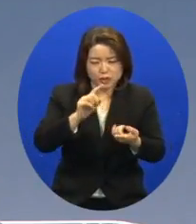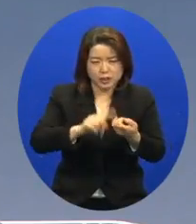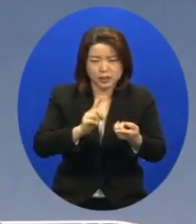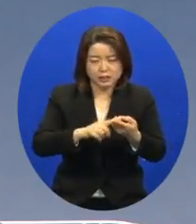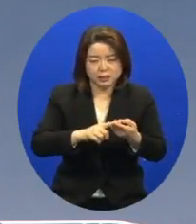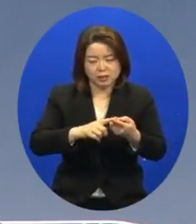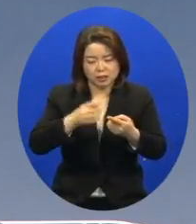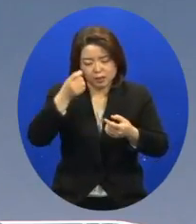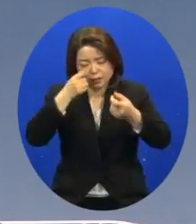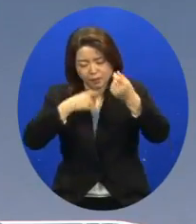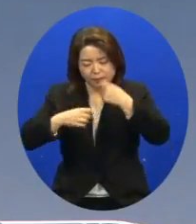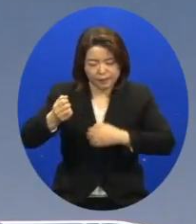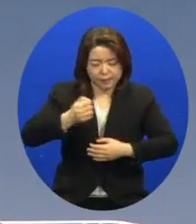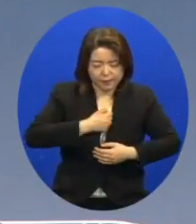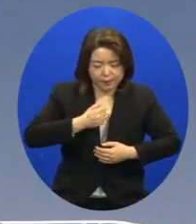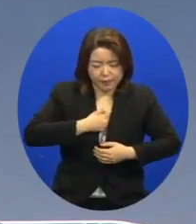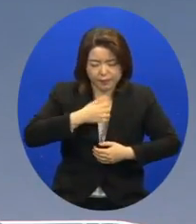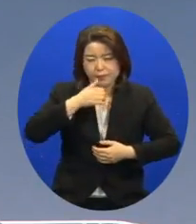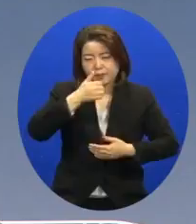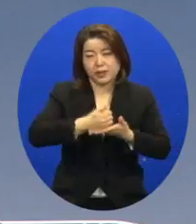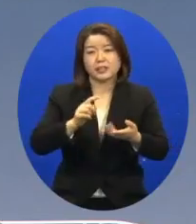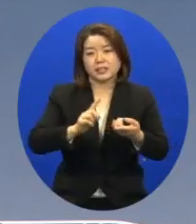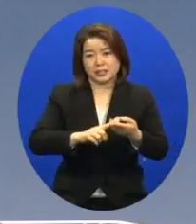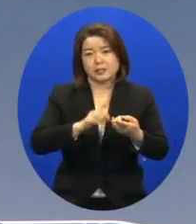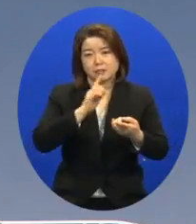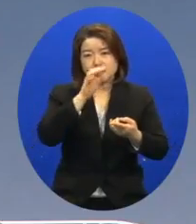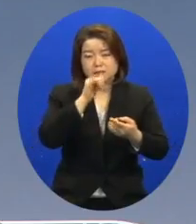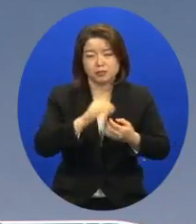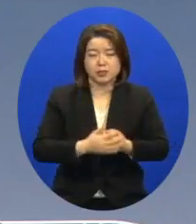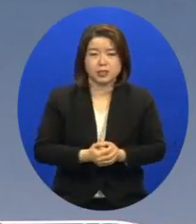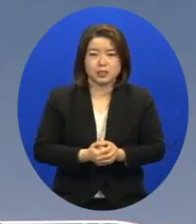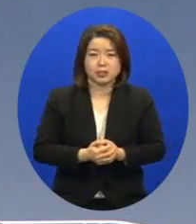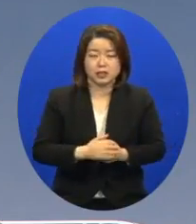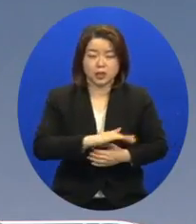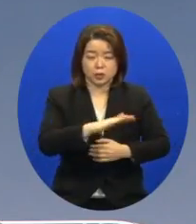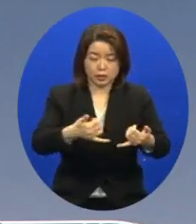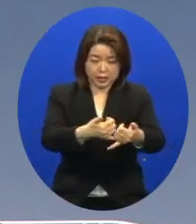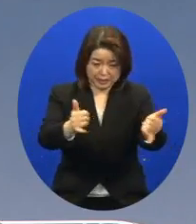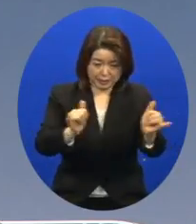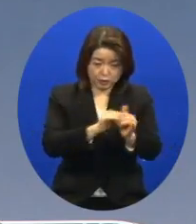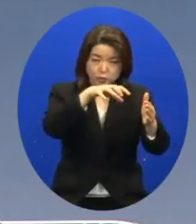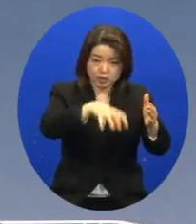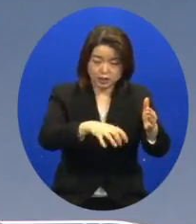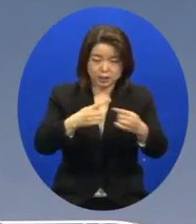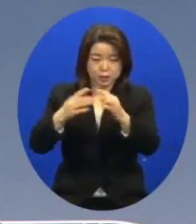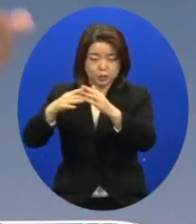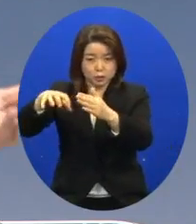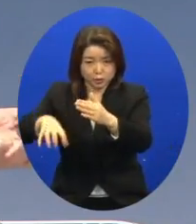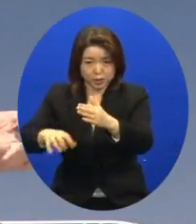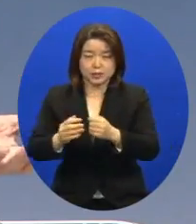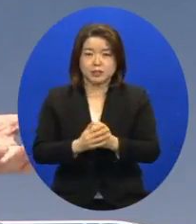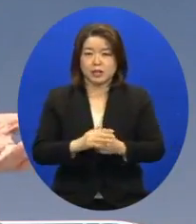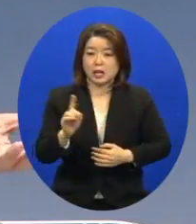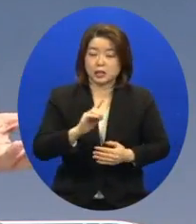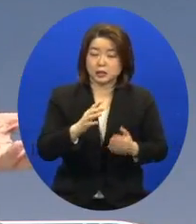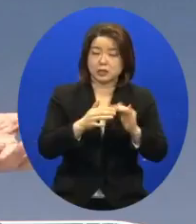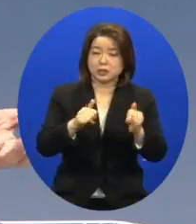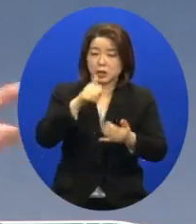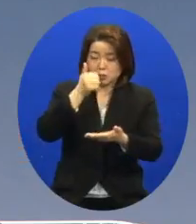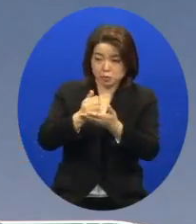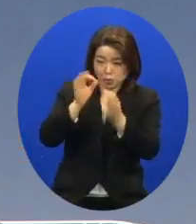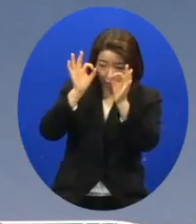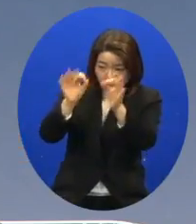있습니다 여러분 우리가 공동체 안에서 교회 안에서 어떤 사람의 죄를 보게 될 때